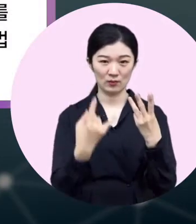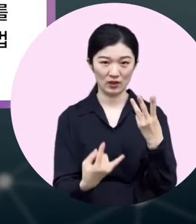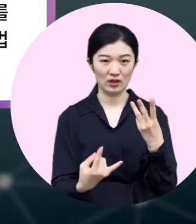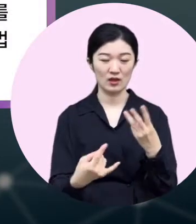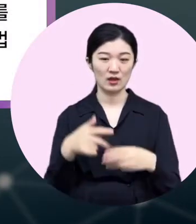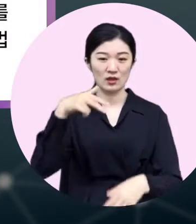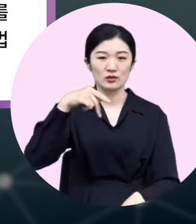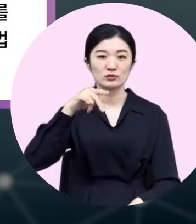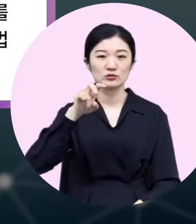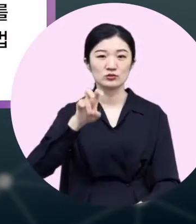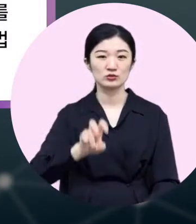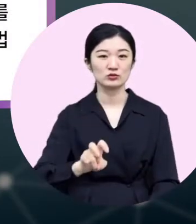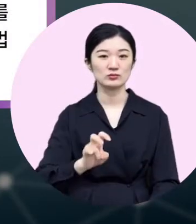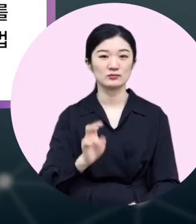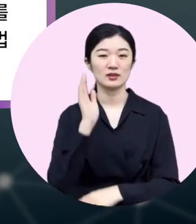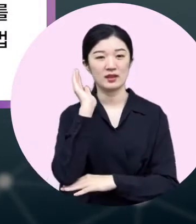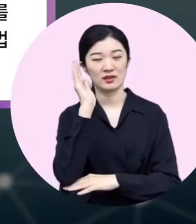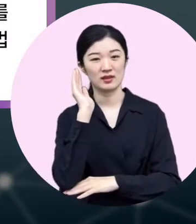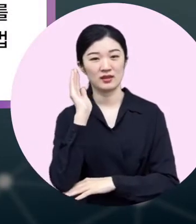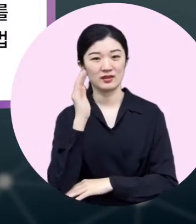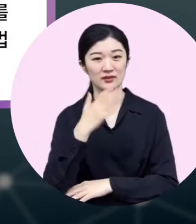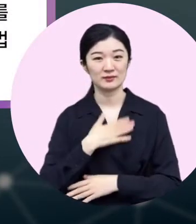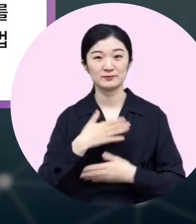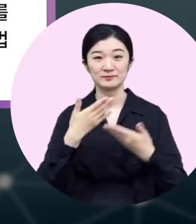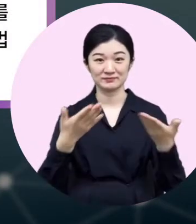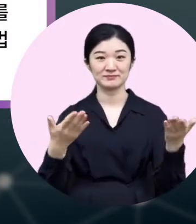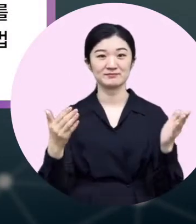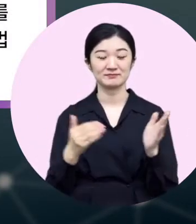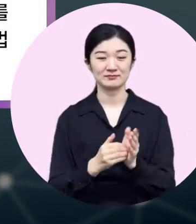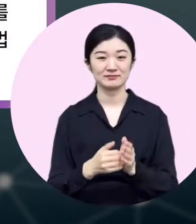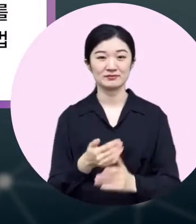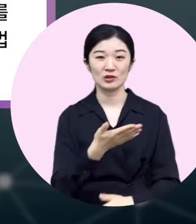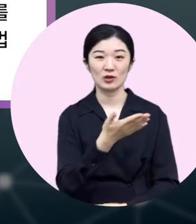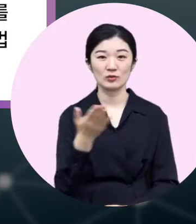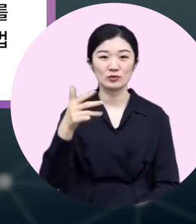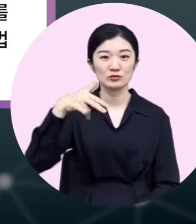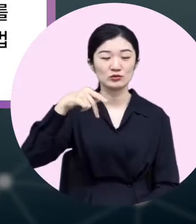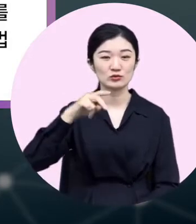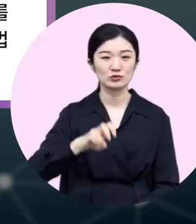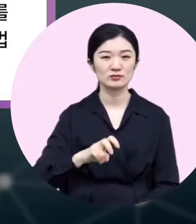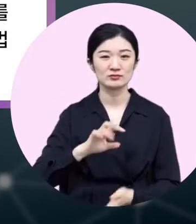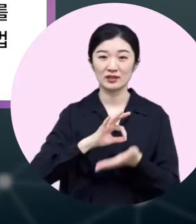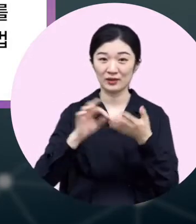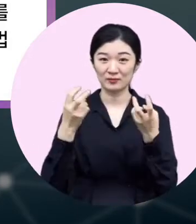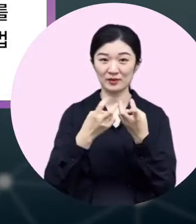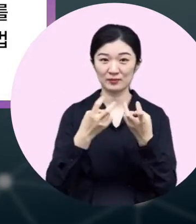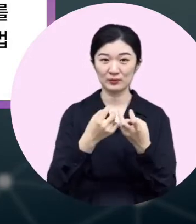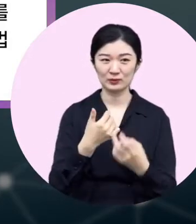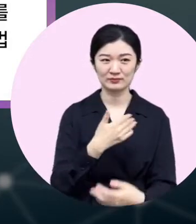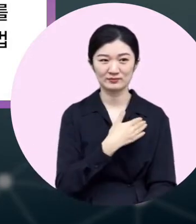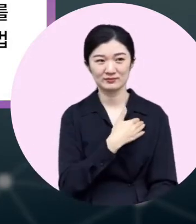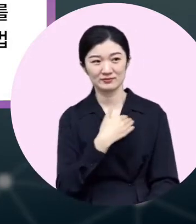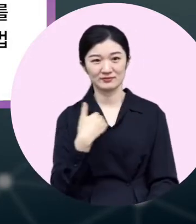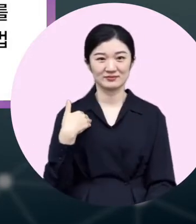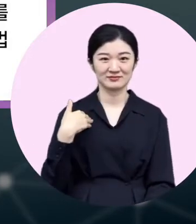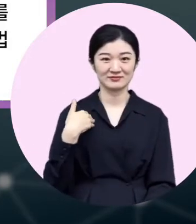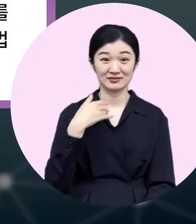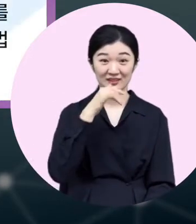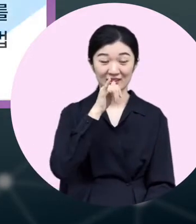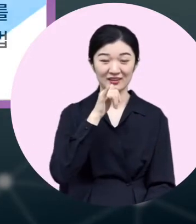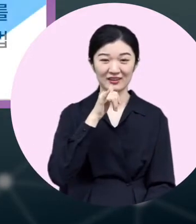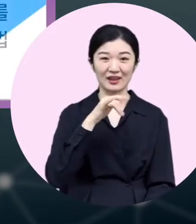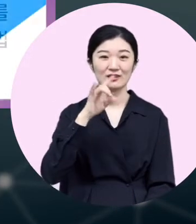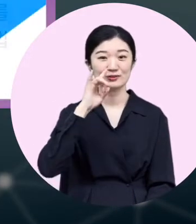줌 프로그램에 대해서 한번 알아보았는데요. 여러분들 그 줌 활용하는 거에 대해서 좀 자신감이 생기셨을까요? 여러분들 궁금한